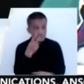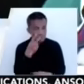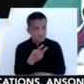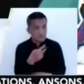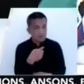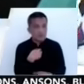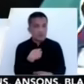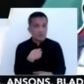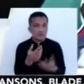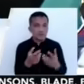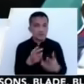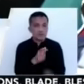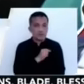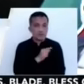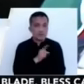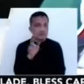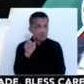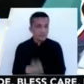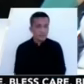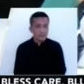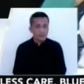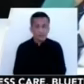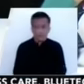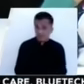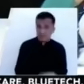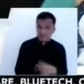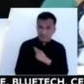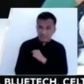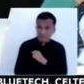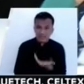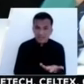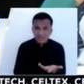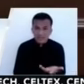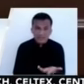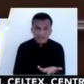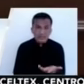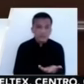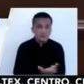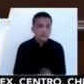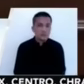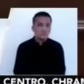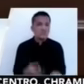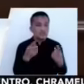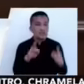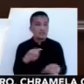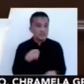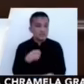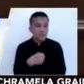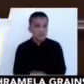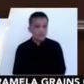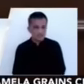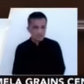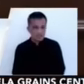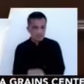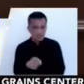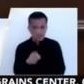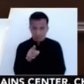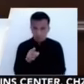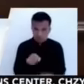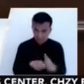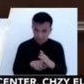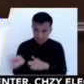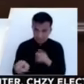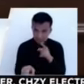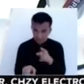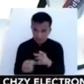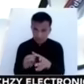nagigilty na rin po siya. Nagigilty saan? Saan nangyayari po ngayon sa akin? Tumakas ka ba o